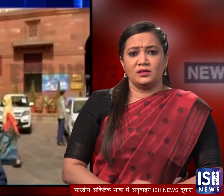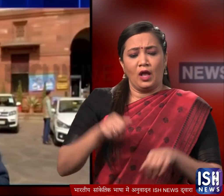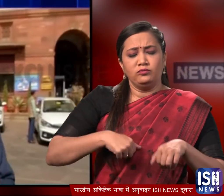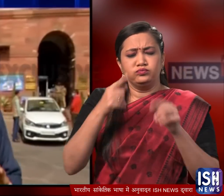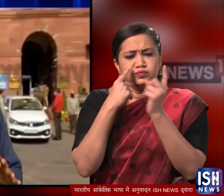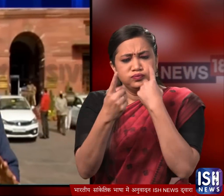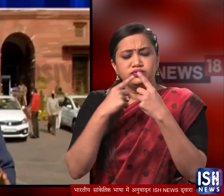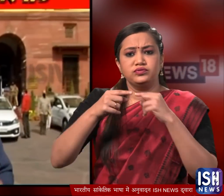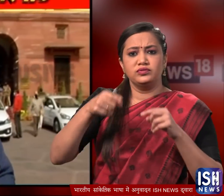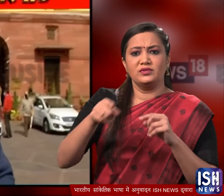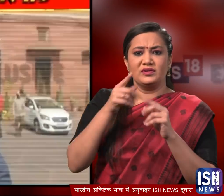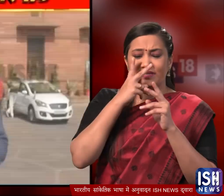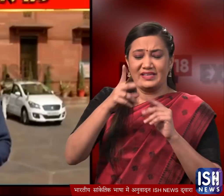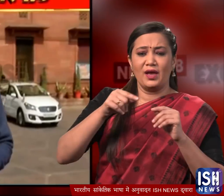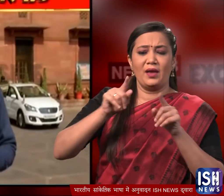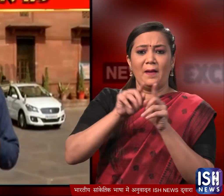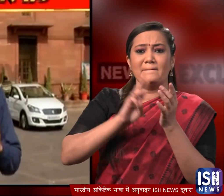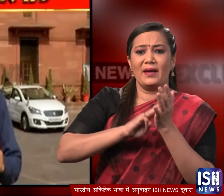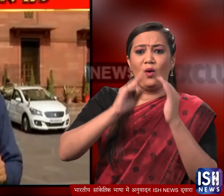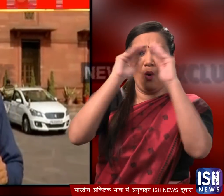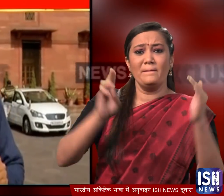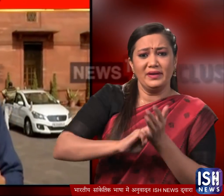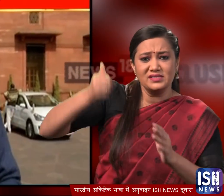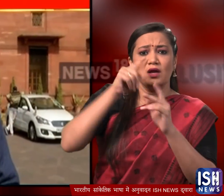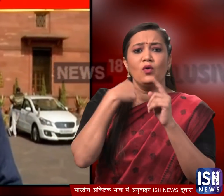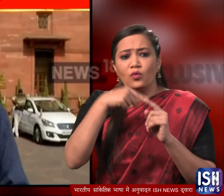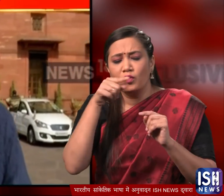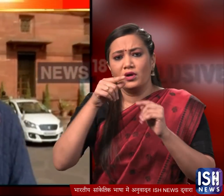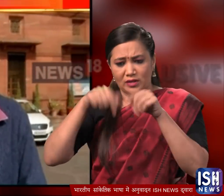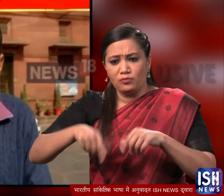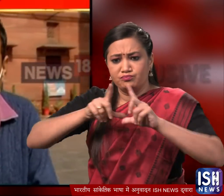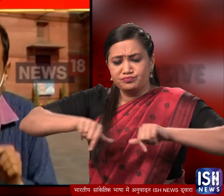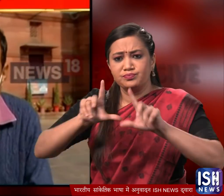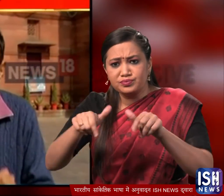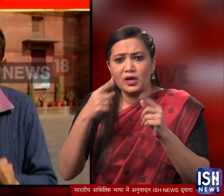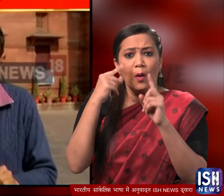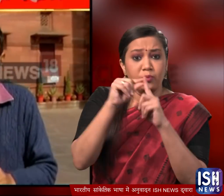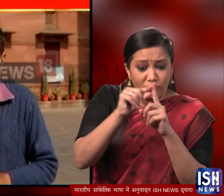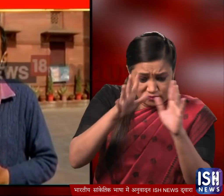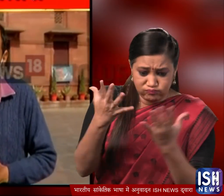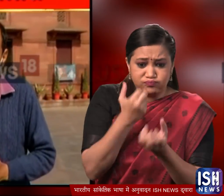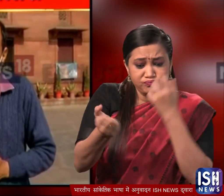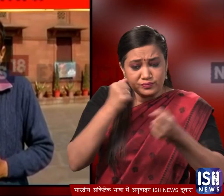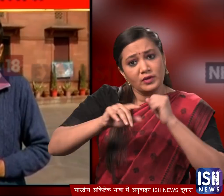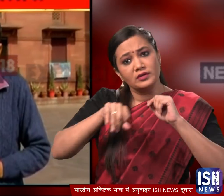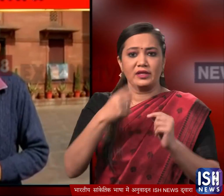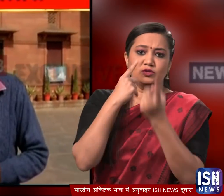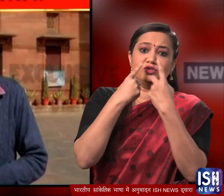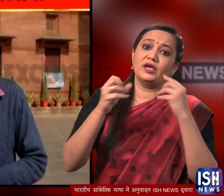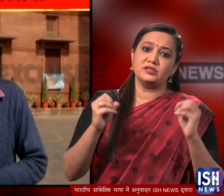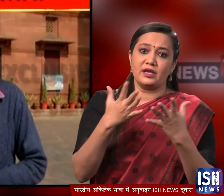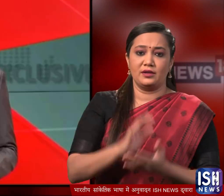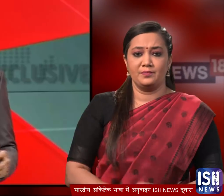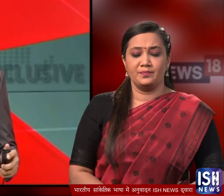लगातार नजर बनाए हुए गृह मंत्रालय और जो इस मामले में आरोपी हैं उनके खिलाफ पुख्ता सबूत के साथ कार्रवाई की